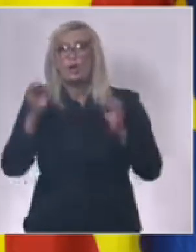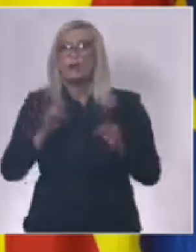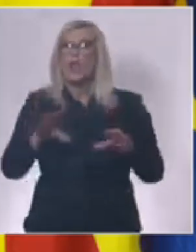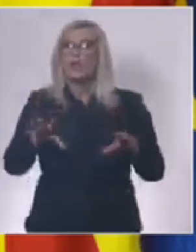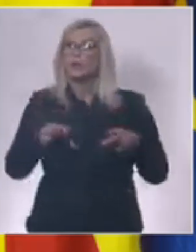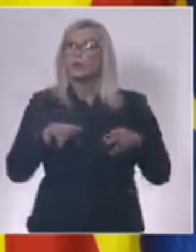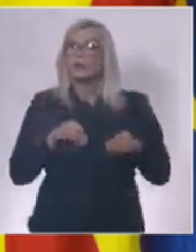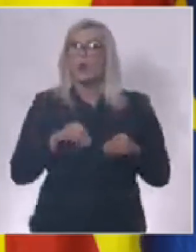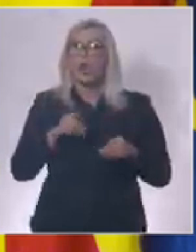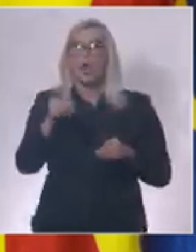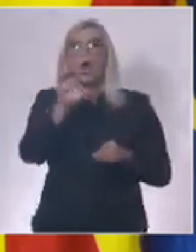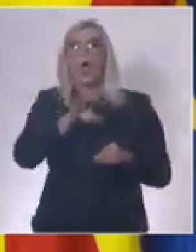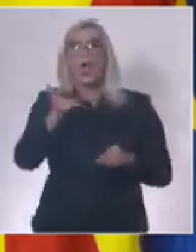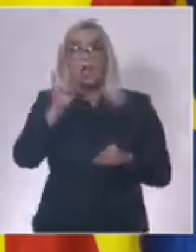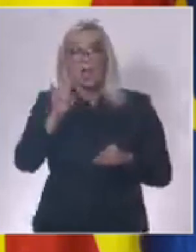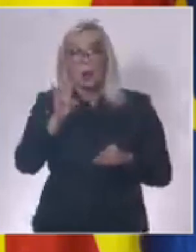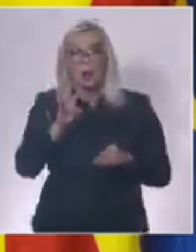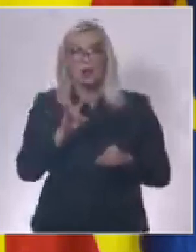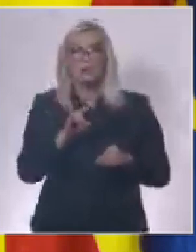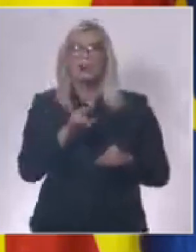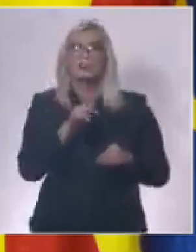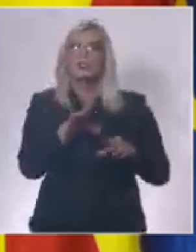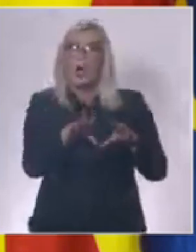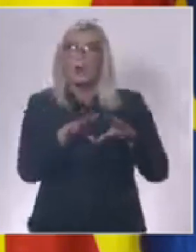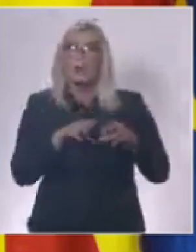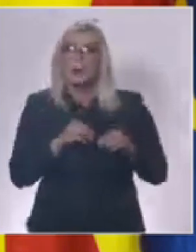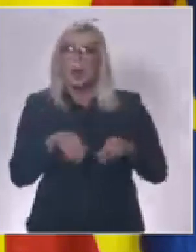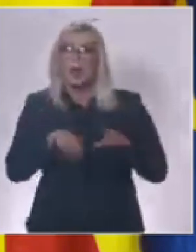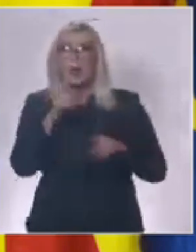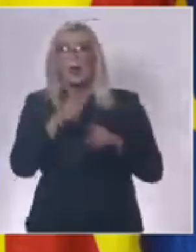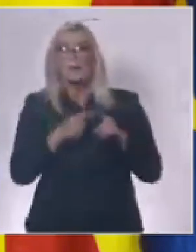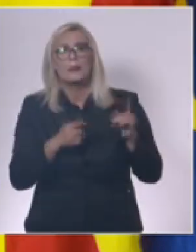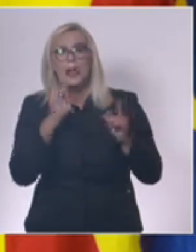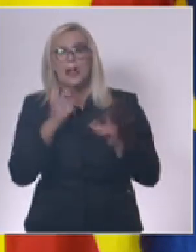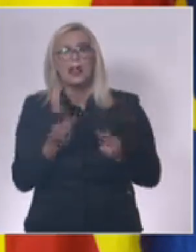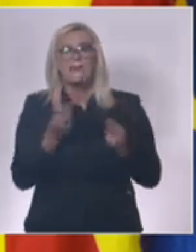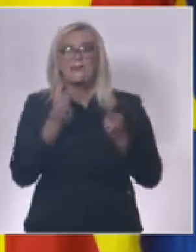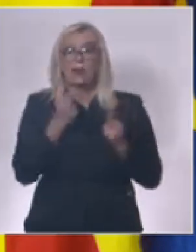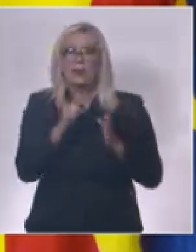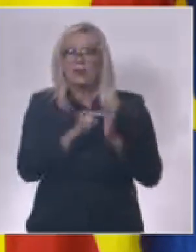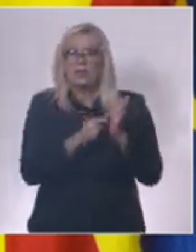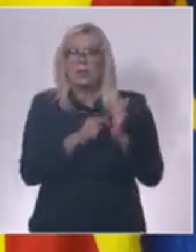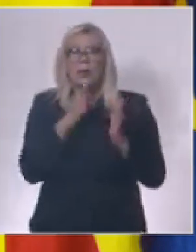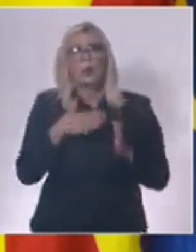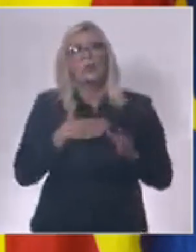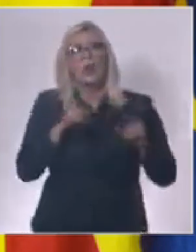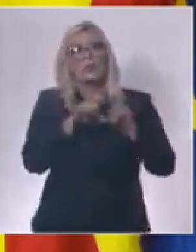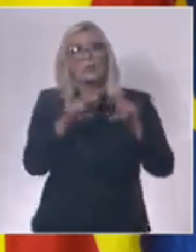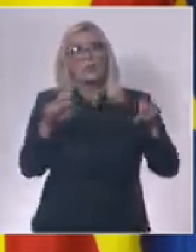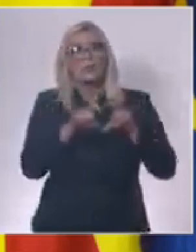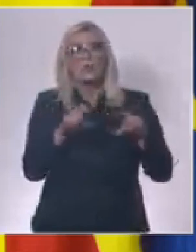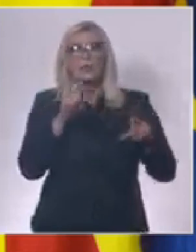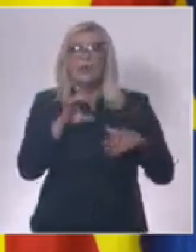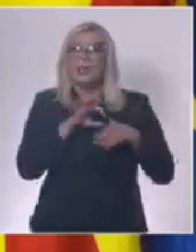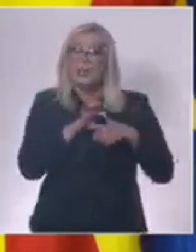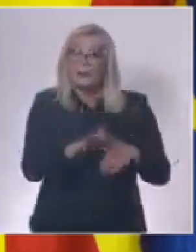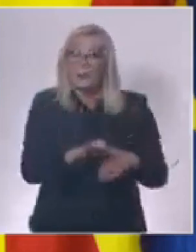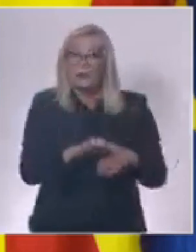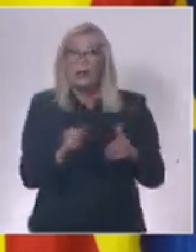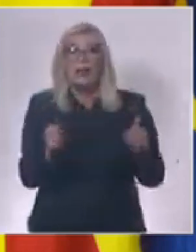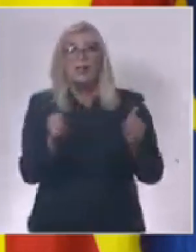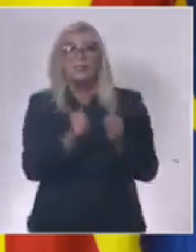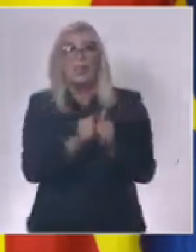страна на Европската комисија, преземајќи ги најголем дел од приоритетите кои нашите институции ги воделе со